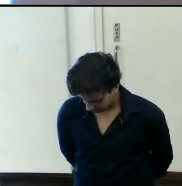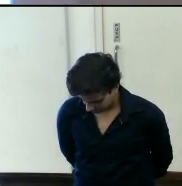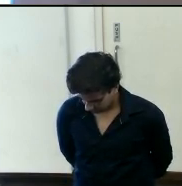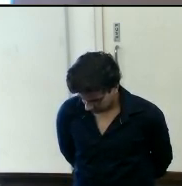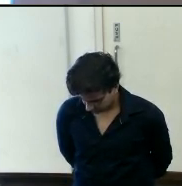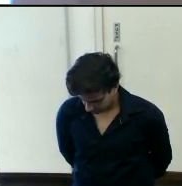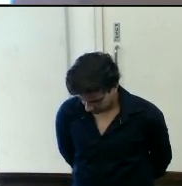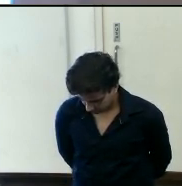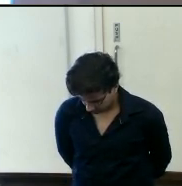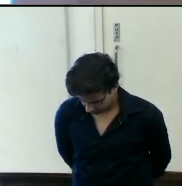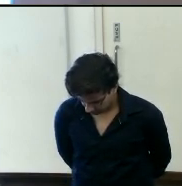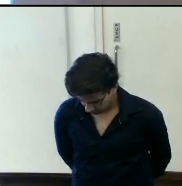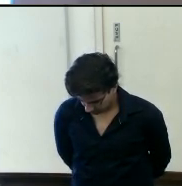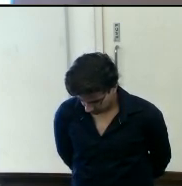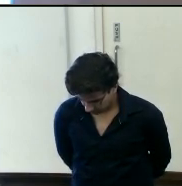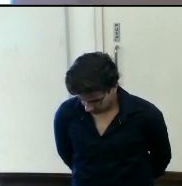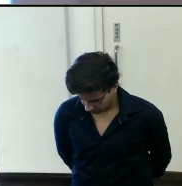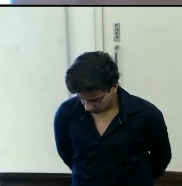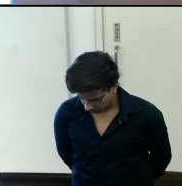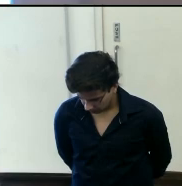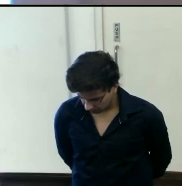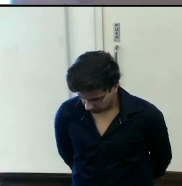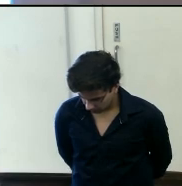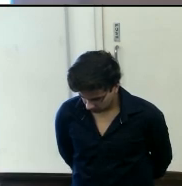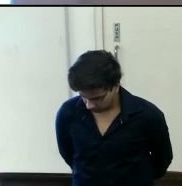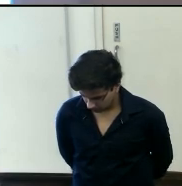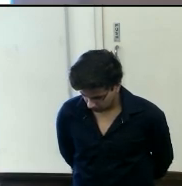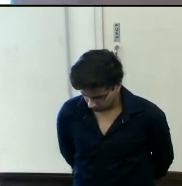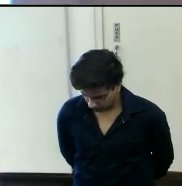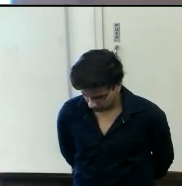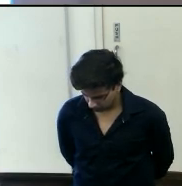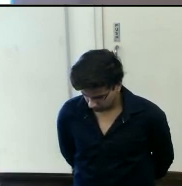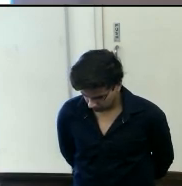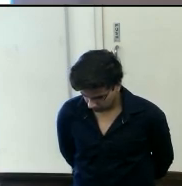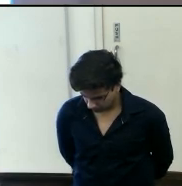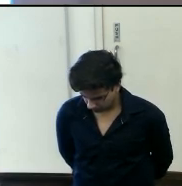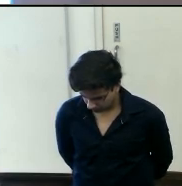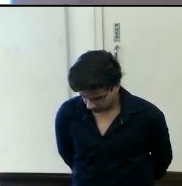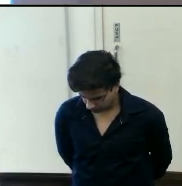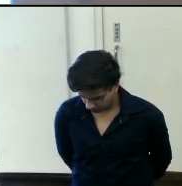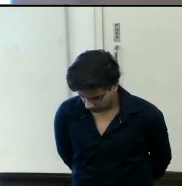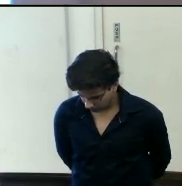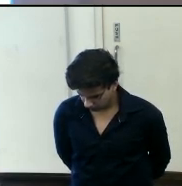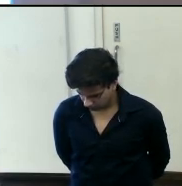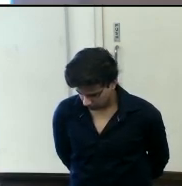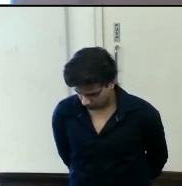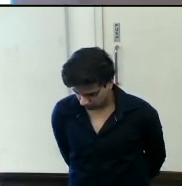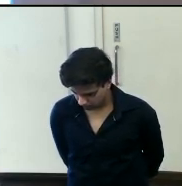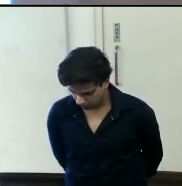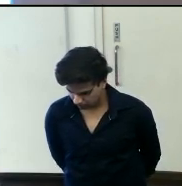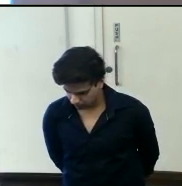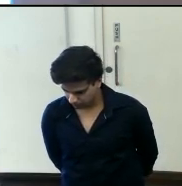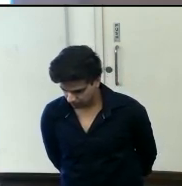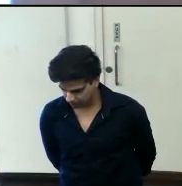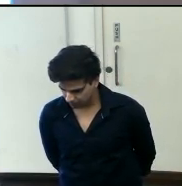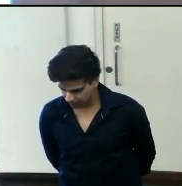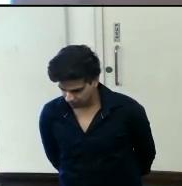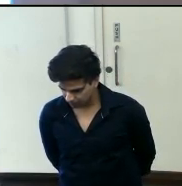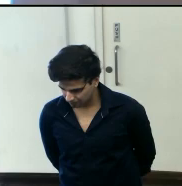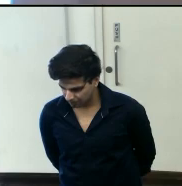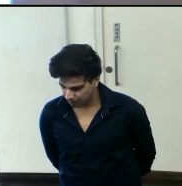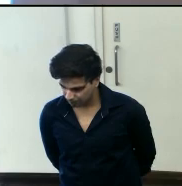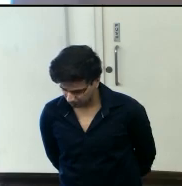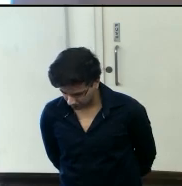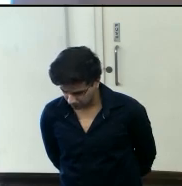2000-2001ರಲ್ಲಿ 2 ಭಾಗ ಇರ್ತಾ ಇತ್ತು. ಇವಾಗ ನಾವು ಮ್ಯಾಗ್ಝಿನ್ ತೆಗೆದ್ರೆ ಮ್ಯಾಗ್ಝಿನಲ್ಲಿ 2 ಭಾಗ ಇರುತ್ತೆ. ಒಂದು ಸೈಡ್ ಅಡ್ವರ್ಟೈಸ್ಮೆಂಟ್ ಇರುತ್ತೆ, ಇನ್ನೊಂದು ಸೈಡ್ ಟೆಕ್ಸ್ಟ್